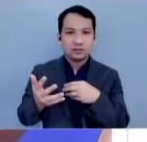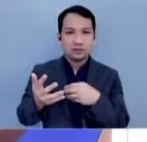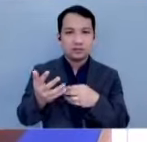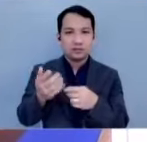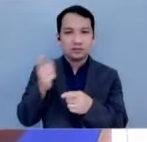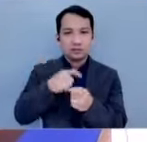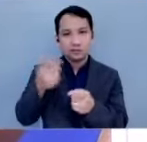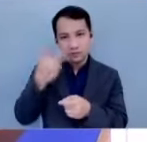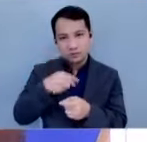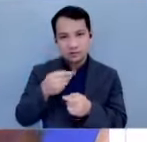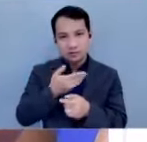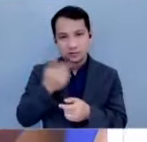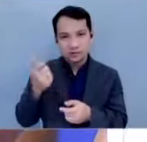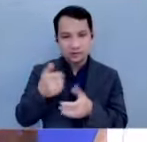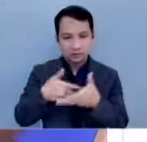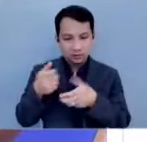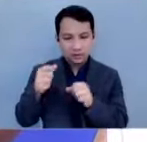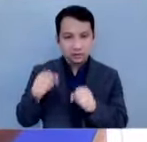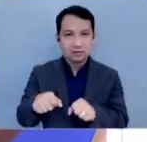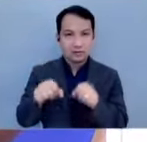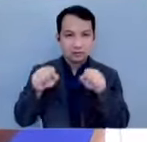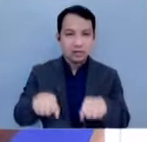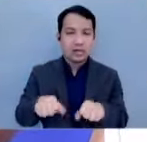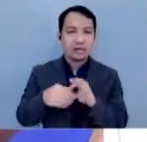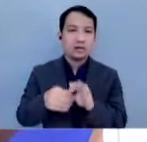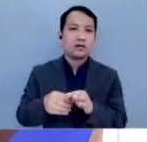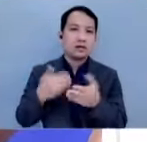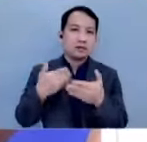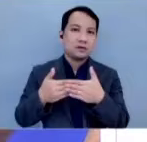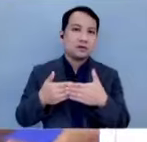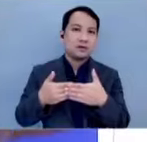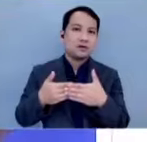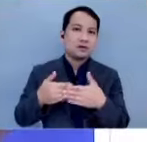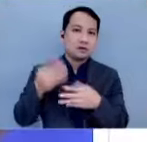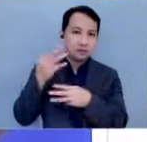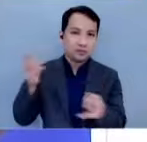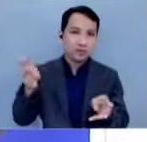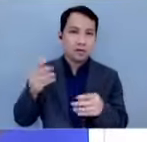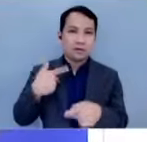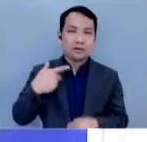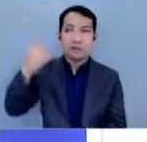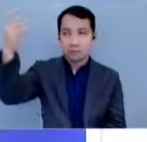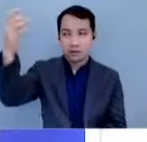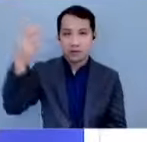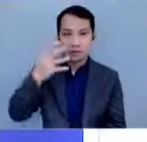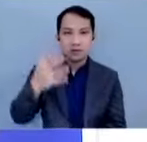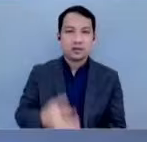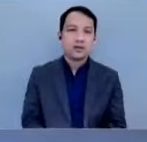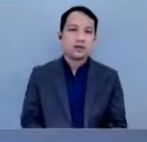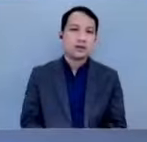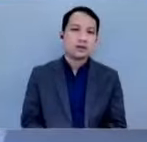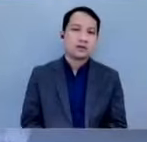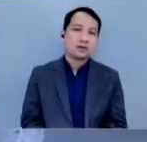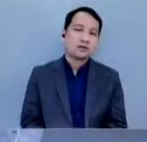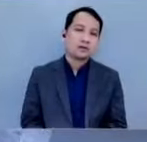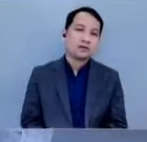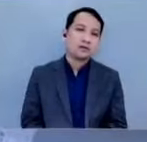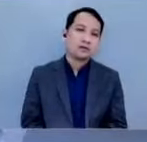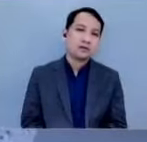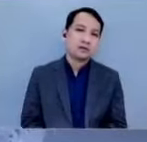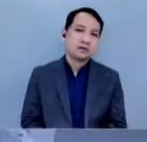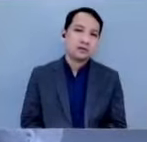Better outdoors. Pero pwede siya near windows. Okay. Basta may sikat po ng araw. Jen, yung mga price range para dun sa